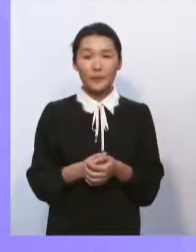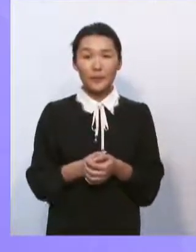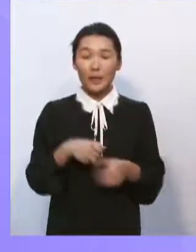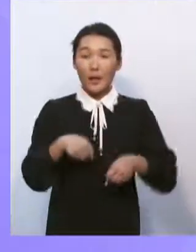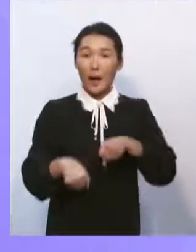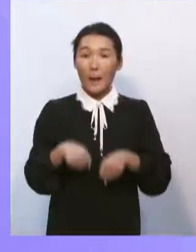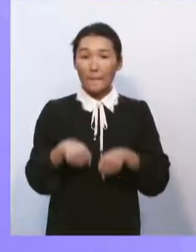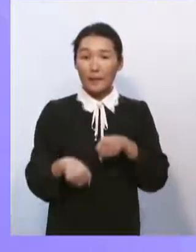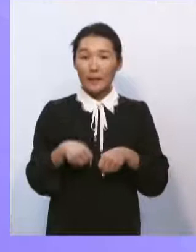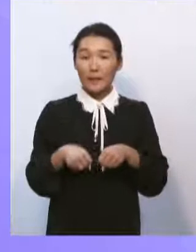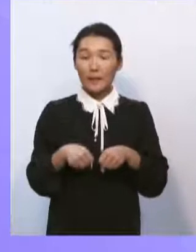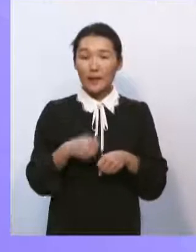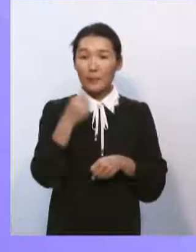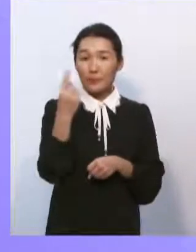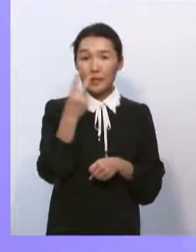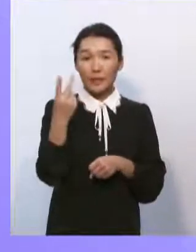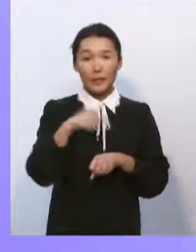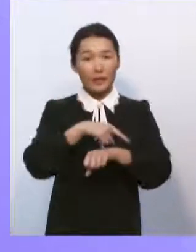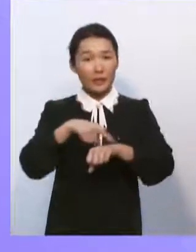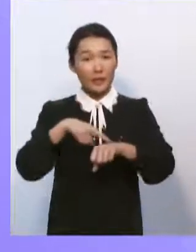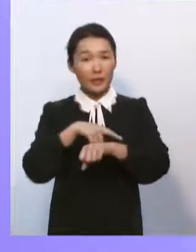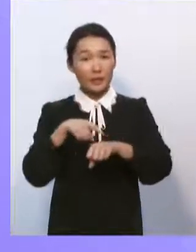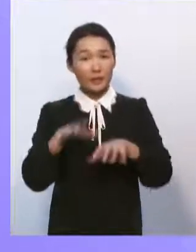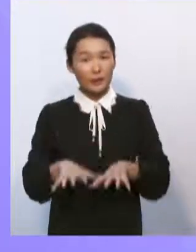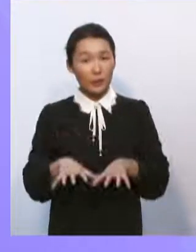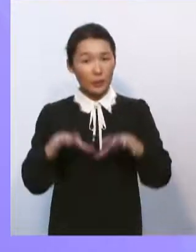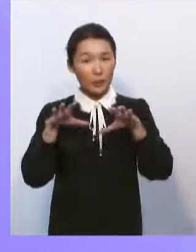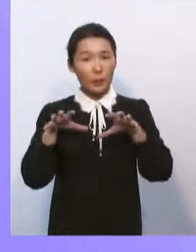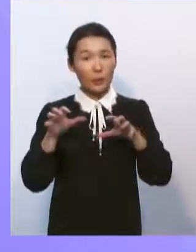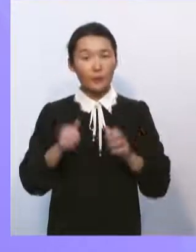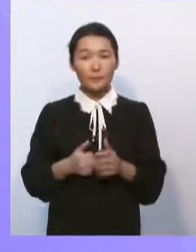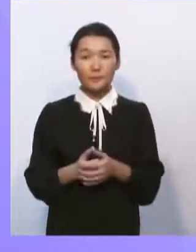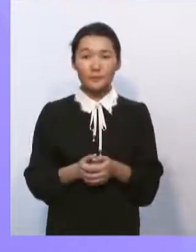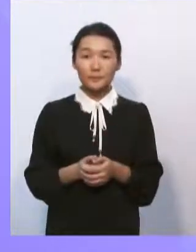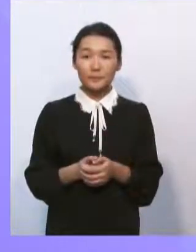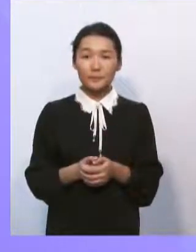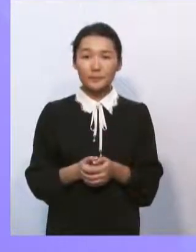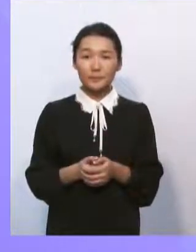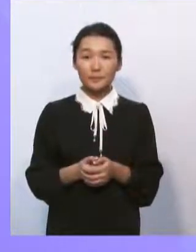Камыр 1-2 сааттан кийин көтөрүлөт.